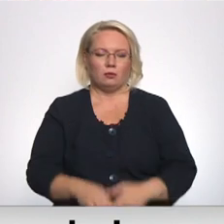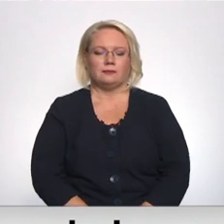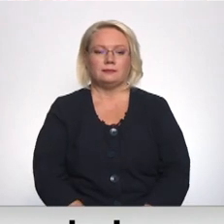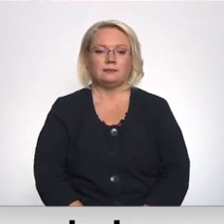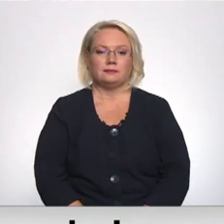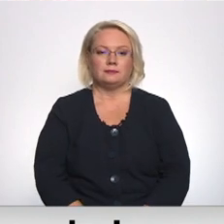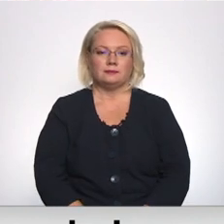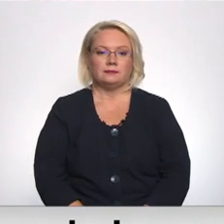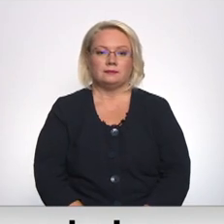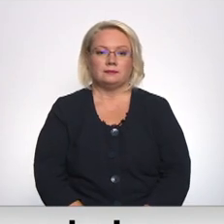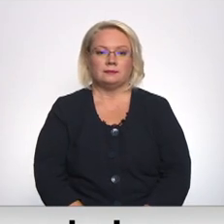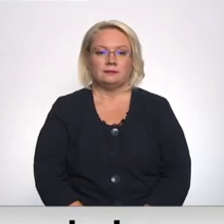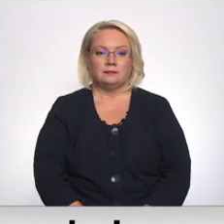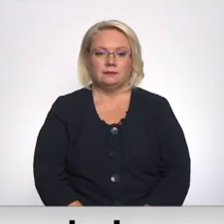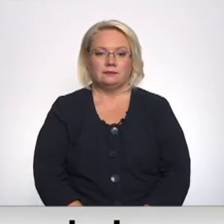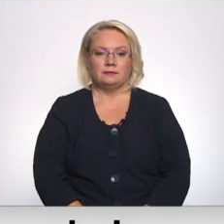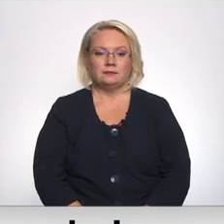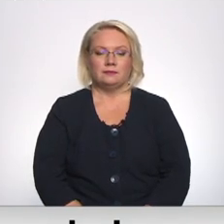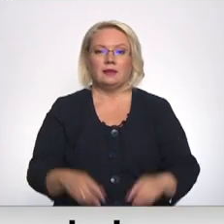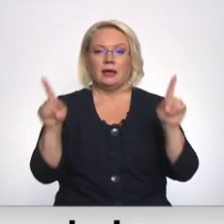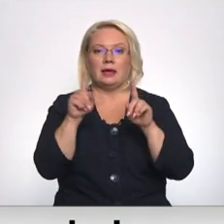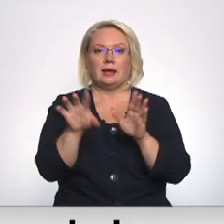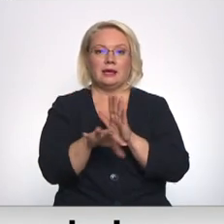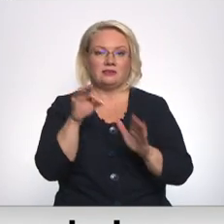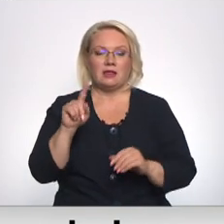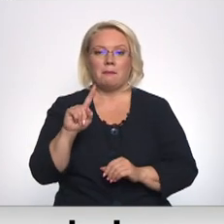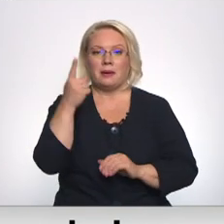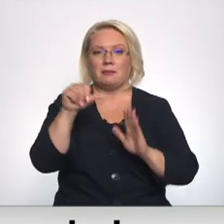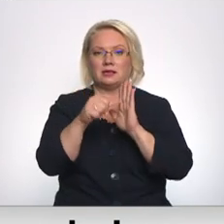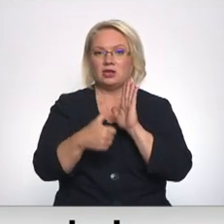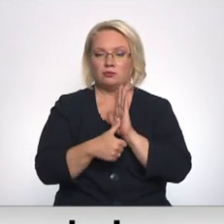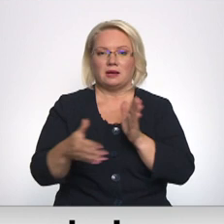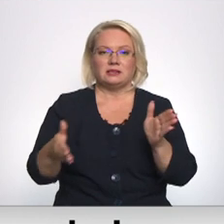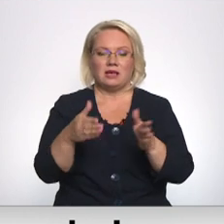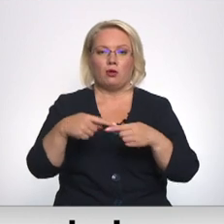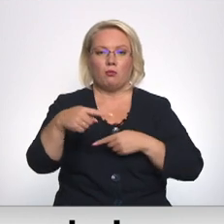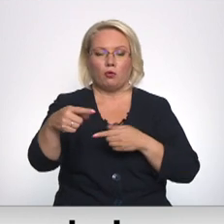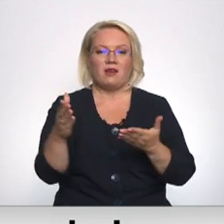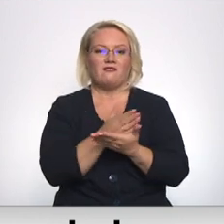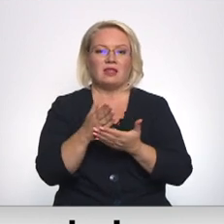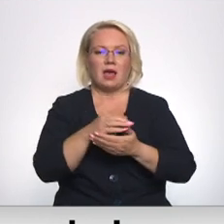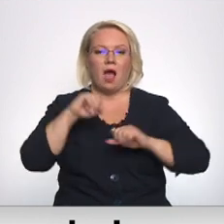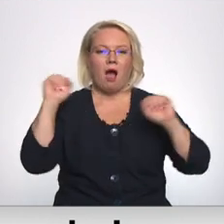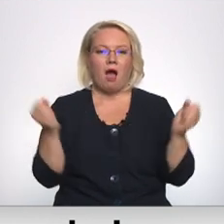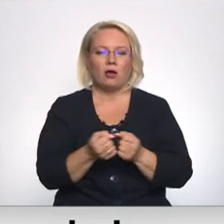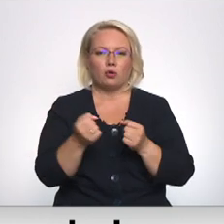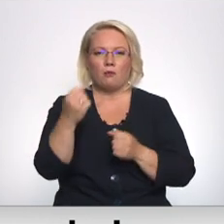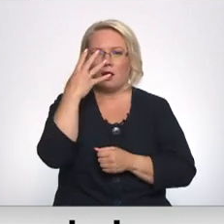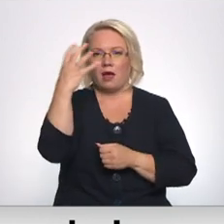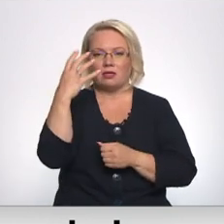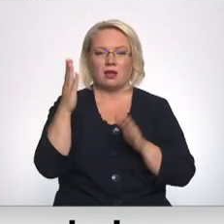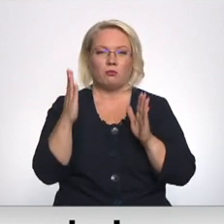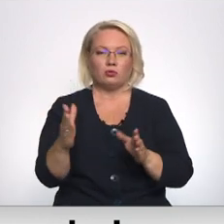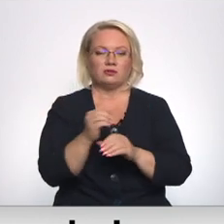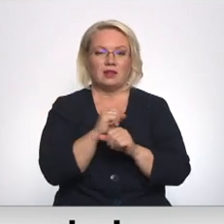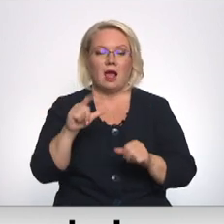Dāvids Freidenfelds. Ir izvēlēti pirmie 16 ceļu posmi, kuros vidējā ātruma radari parādīsies visātrāk.